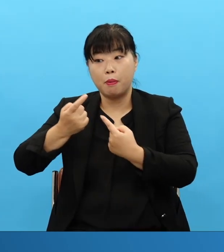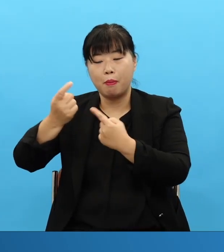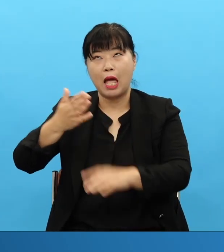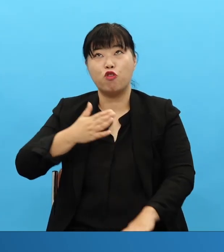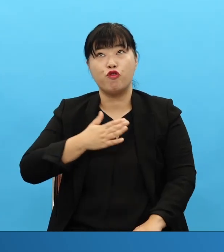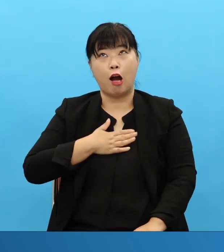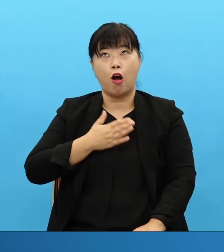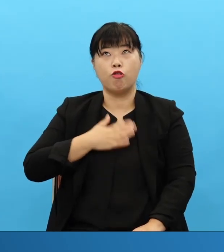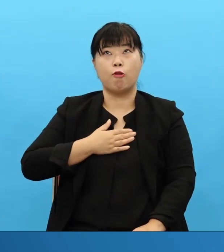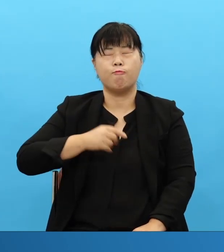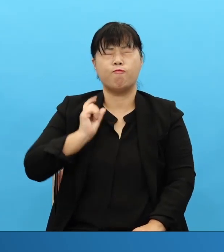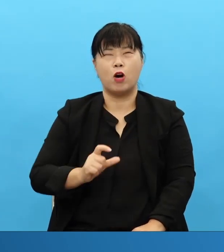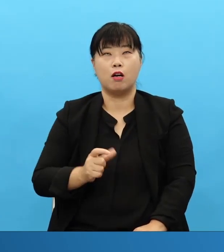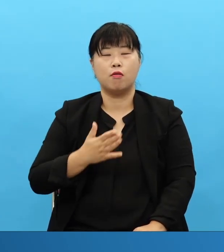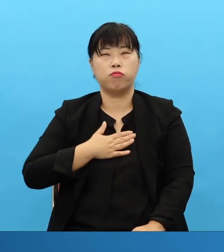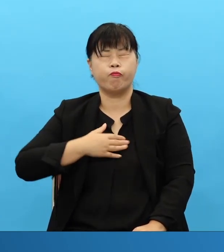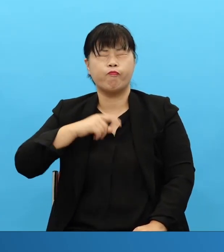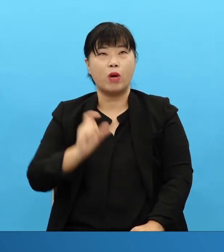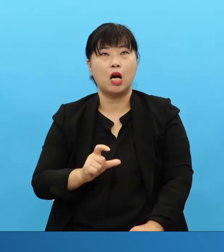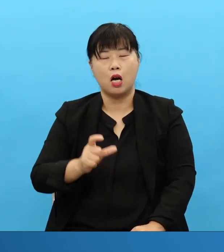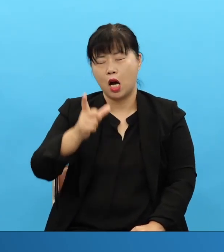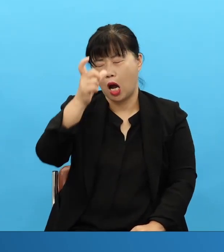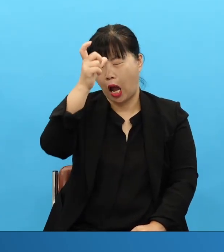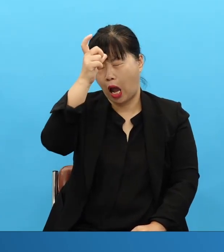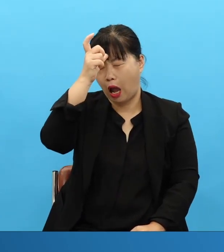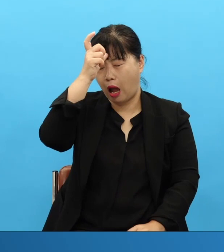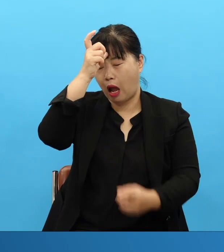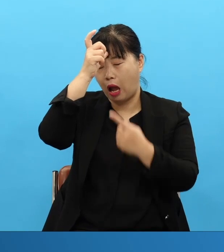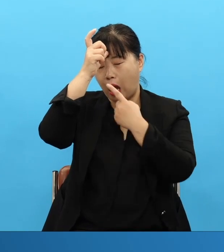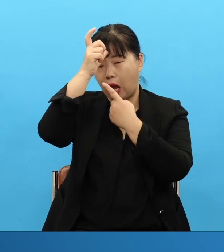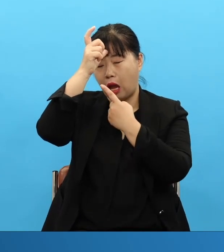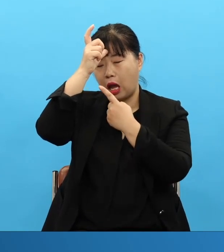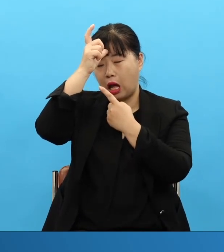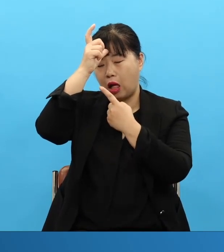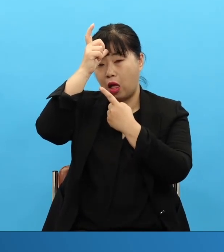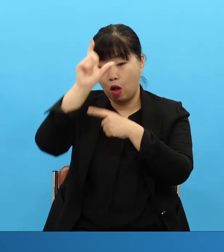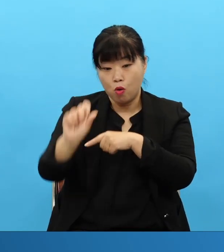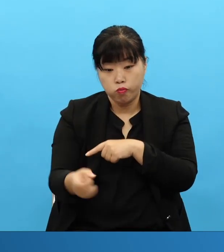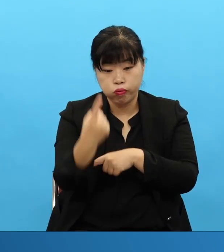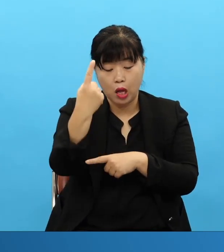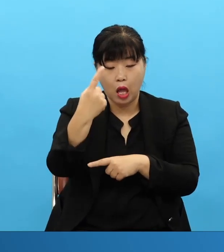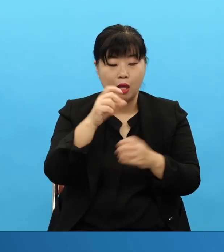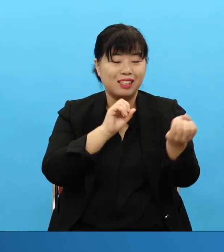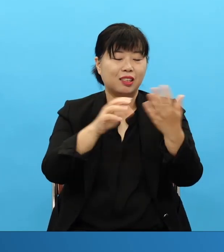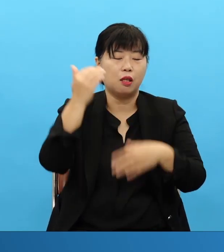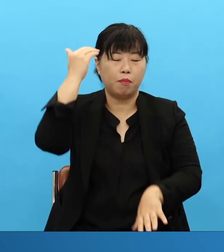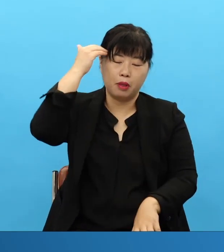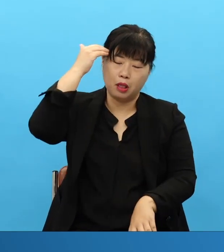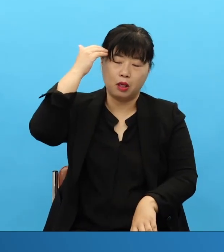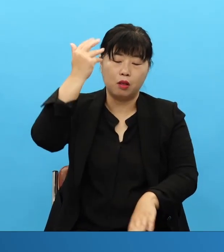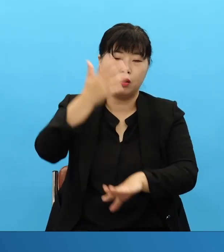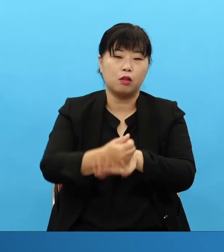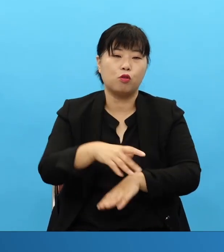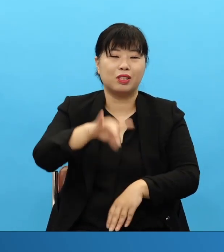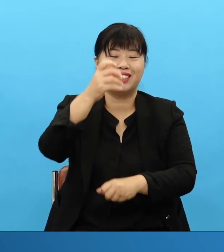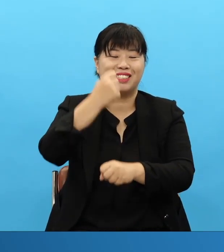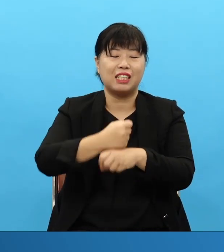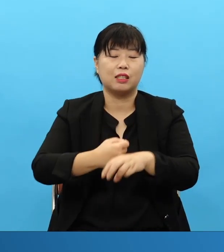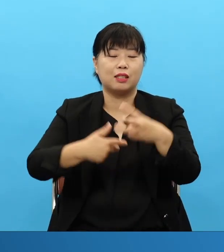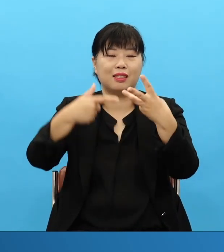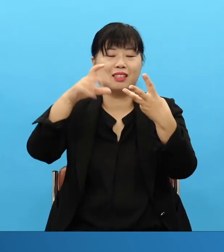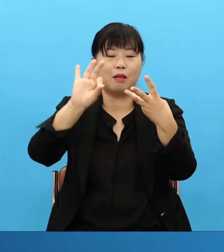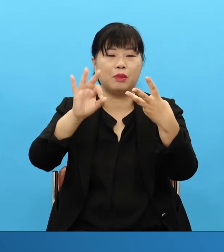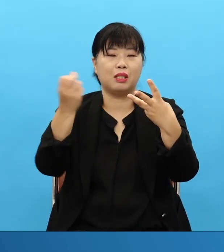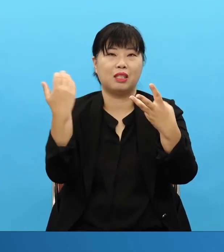as we grow older, ourselves become very 나도 모르길래. strong. 그럼 어찌 잘못해버리면 창세기 3장 속에 들어가 버리다. And if we're not careful, we can enter into Genesis chapter